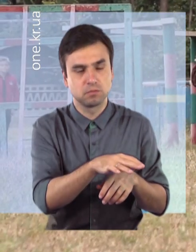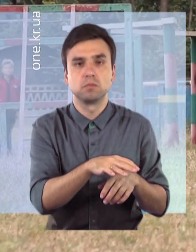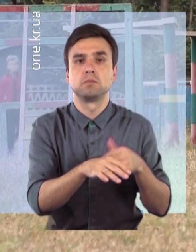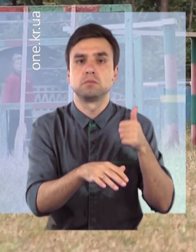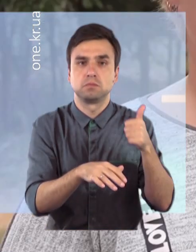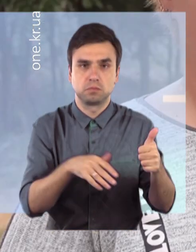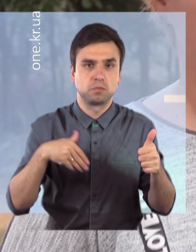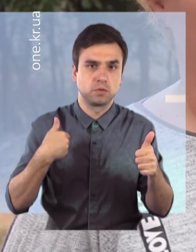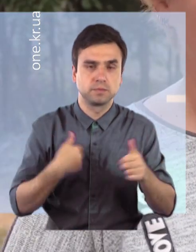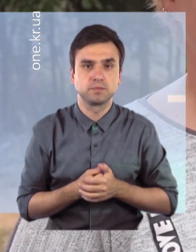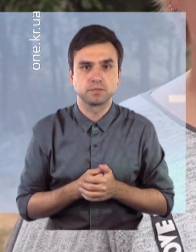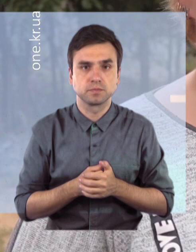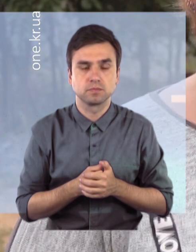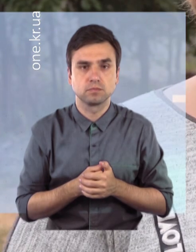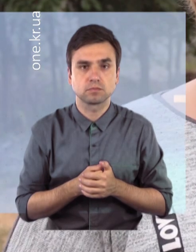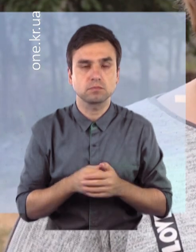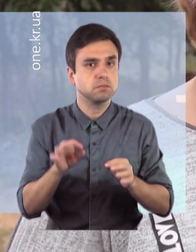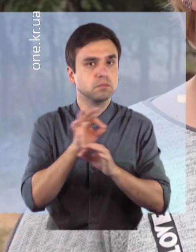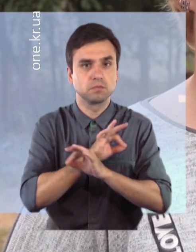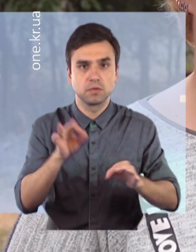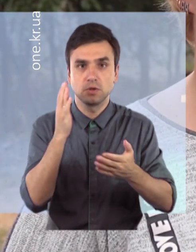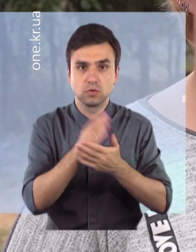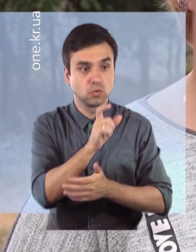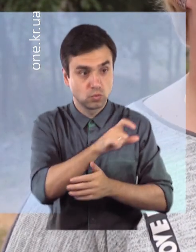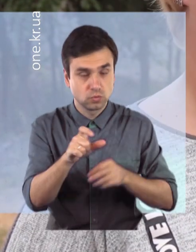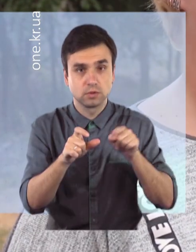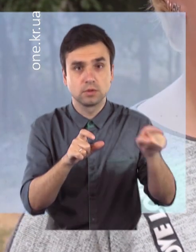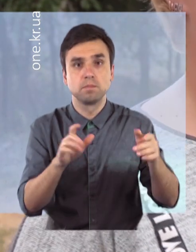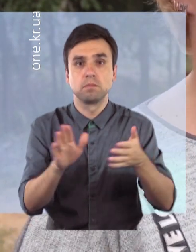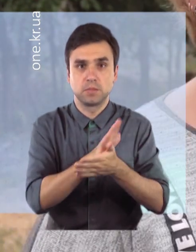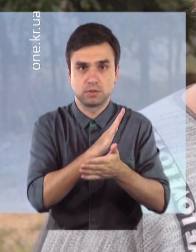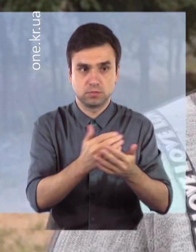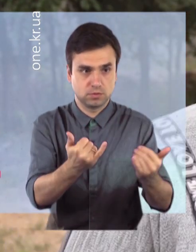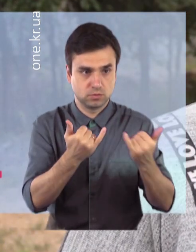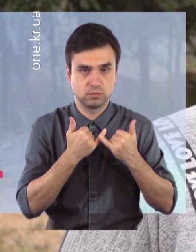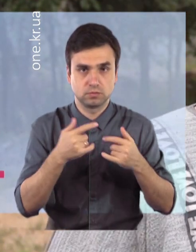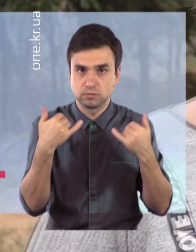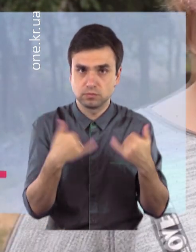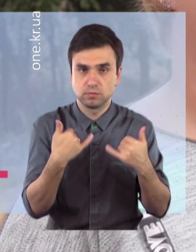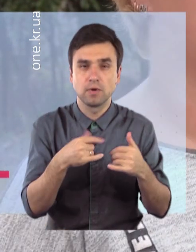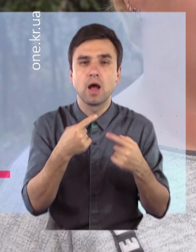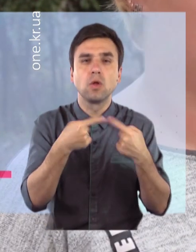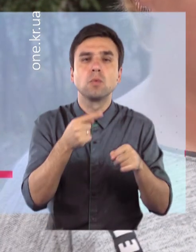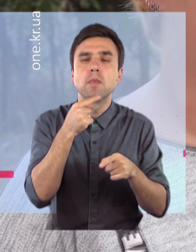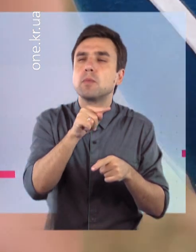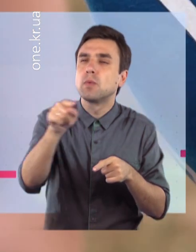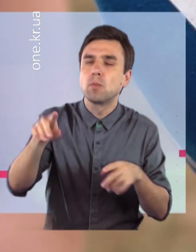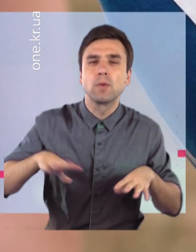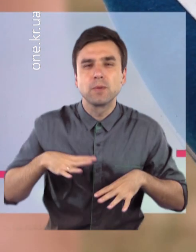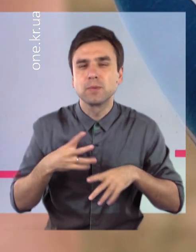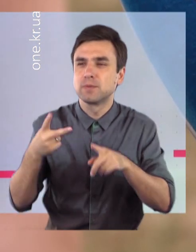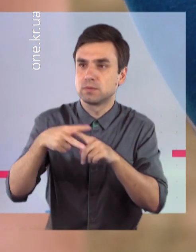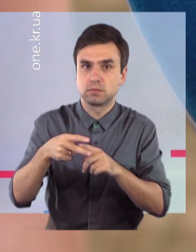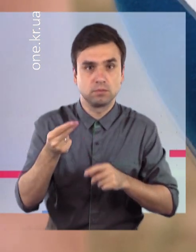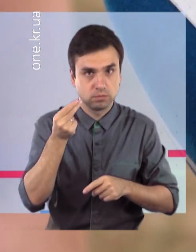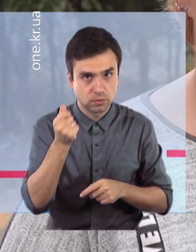не з дешевих. Це потрясающе, що є люди, які допомагають безплатно, тому що, в принципі, іпотерапія – річ доволі таки дорога.